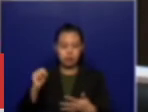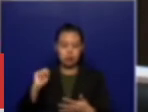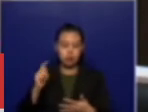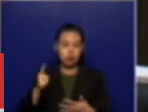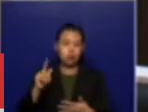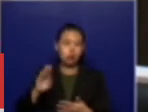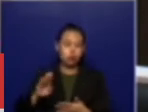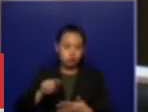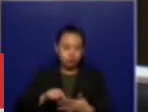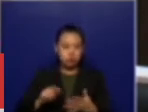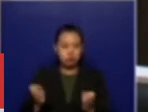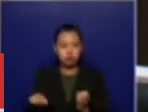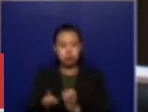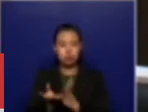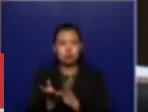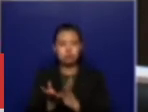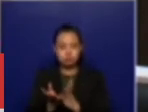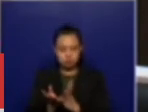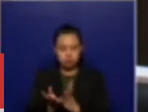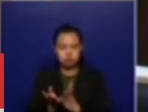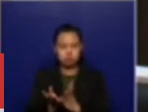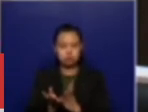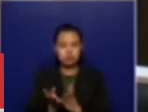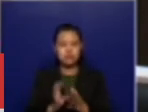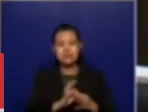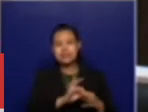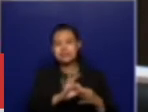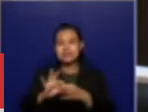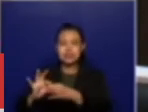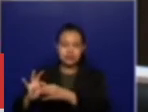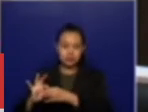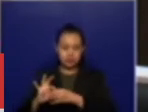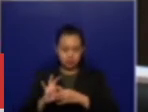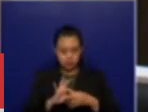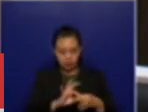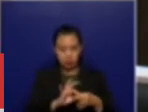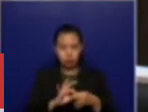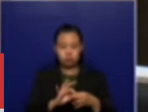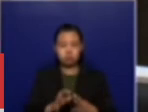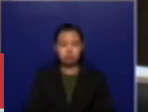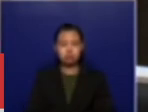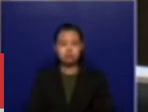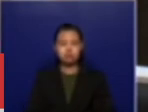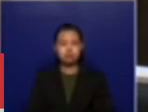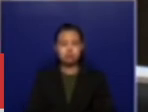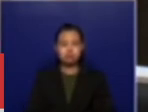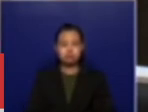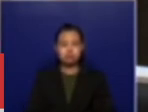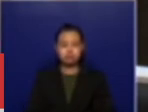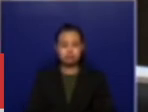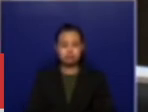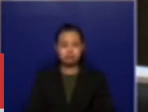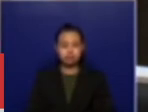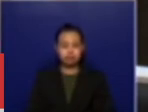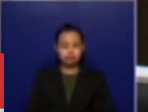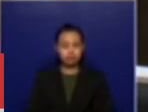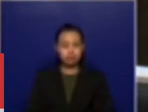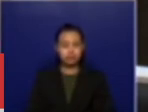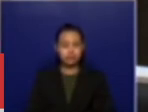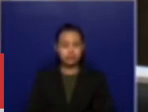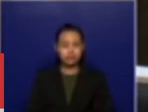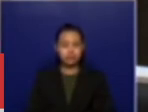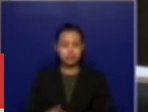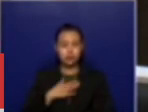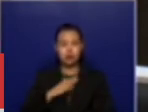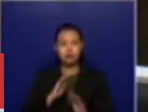ครับมันสอดคล้องมันเชื่อมโยงกันหมดท่านประธานที่เคารพครับทายแล้วครับกับผมมีข้อเสนอแนะผ่านท่านประธ